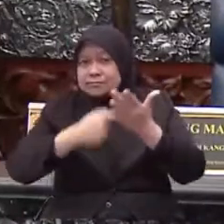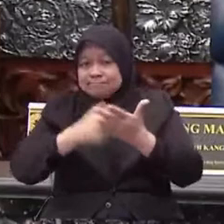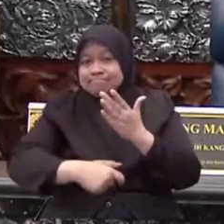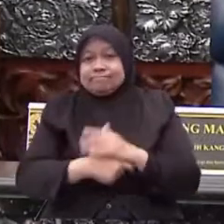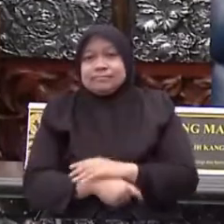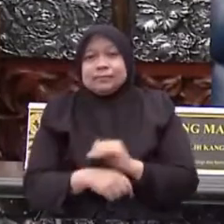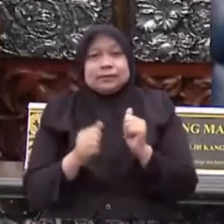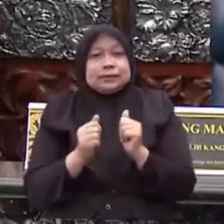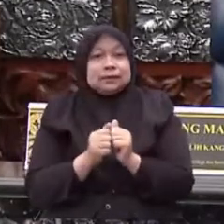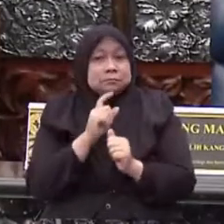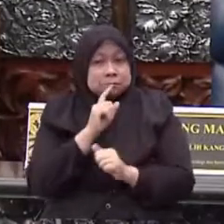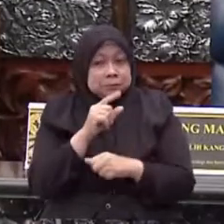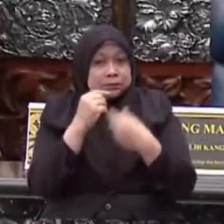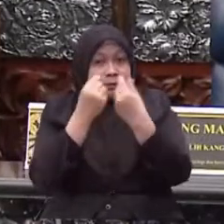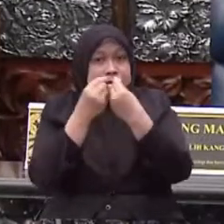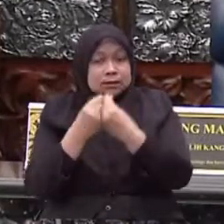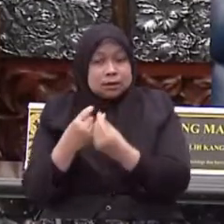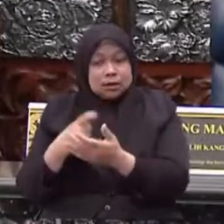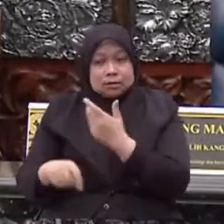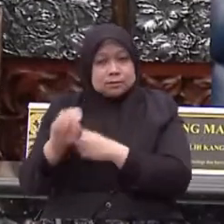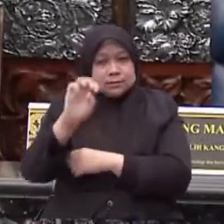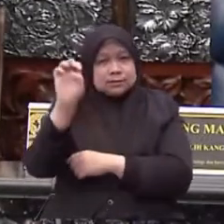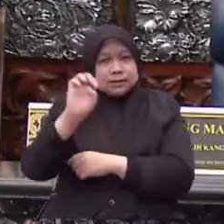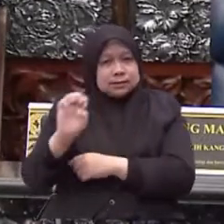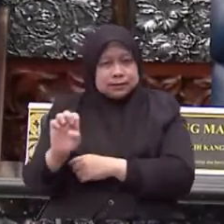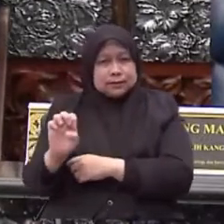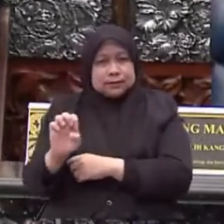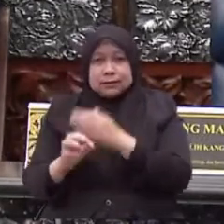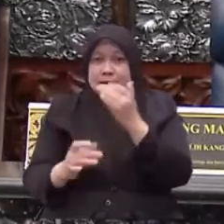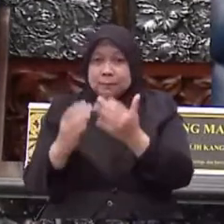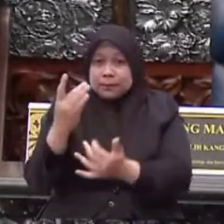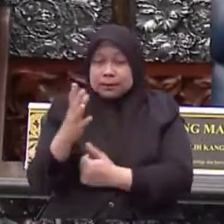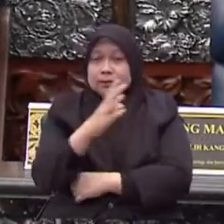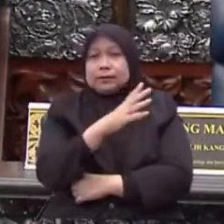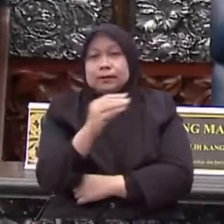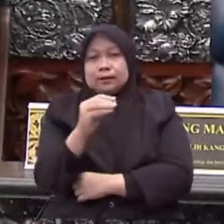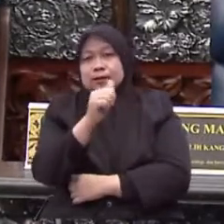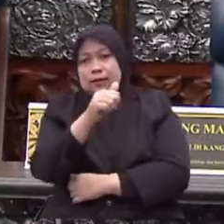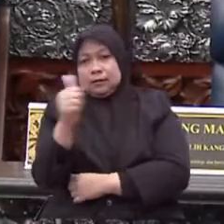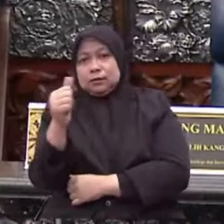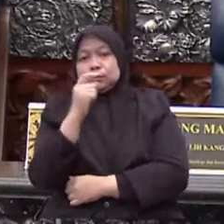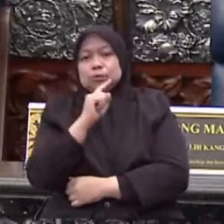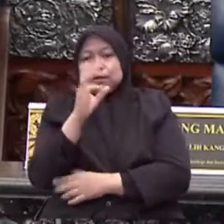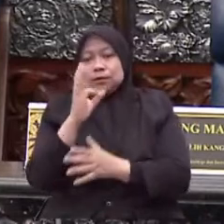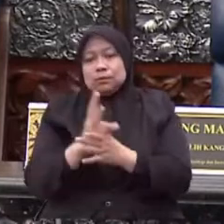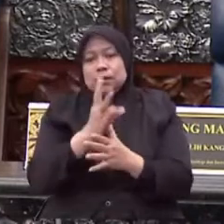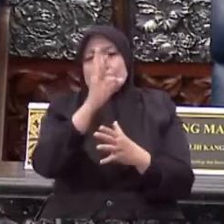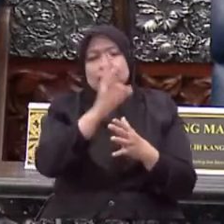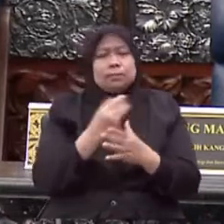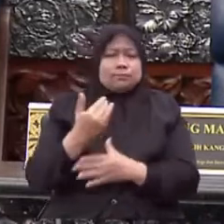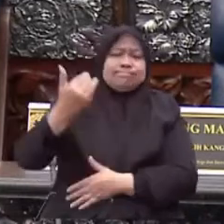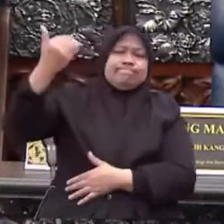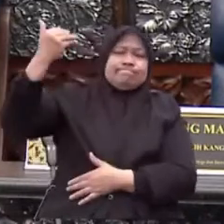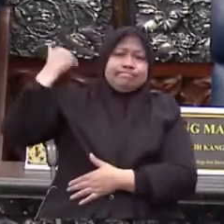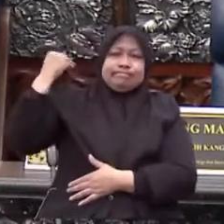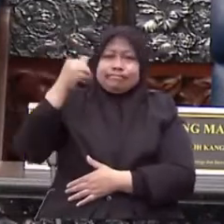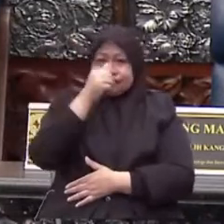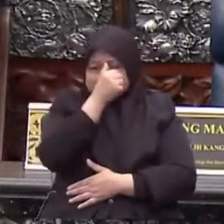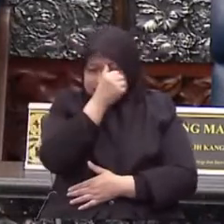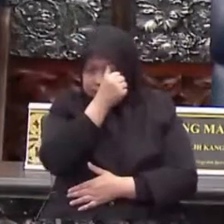dengan mengambil giro kos bahan api dan cost bejanaan Lain bagi tempo 6 bulan ke belakang